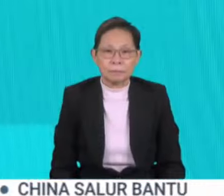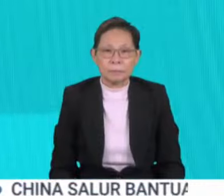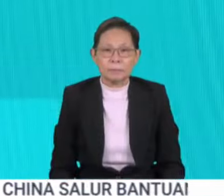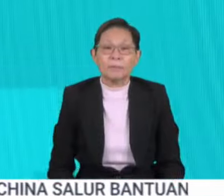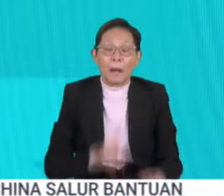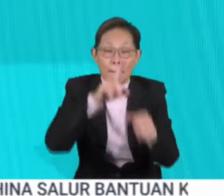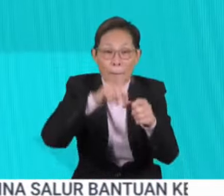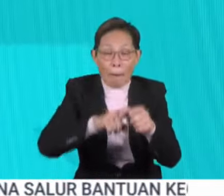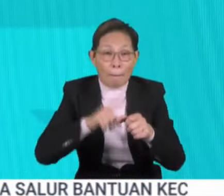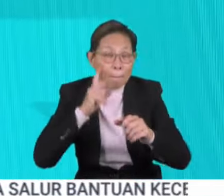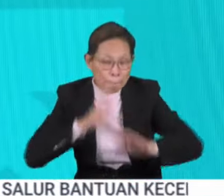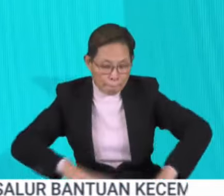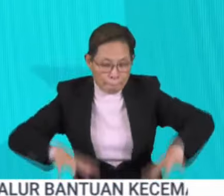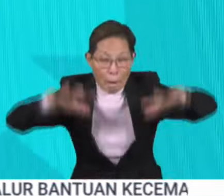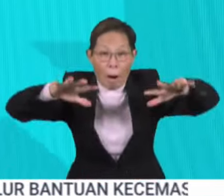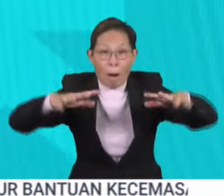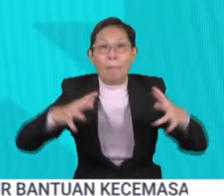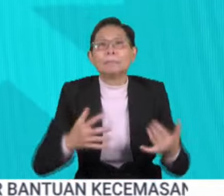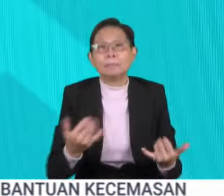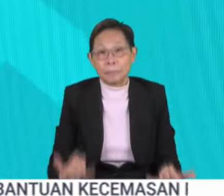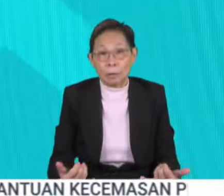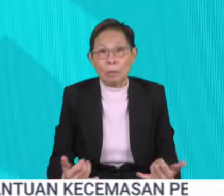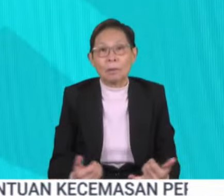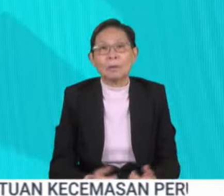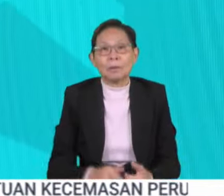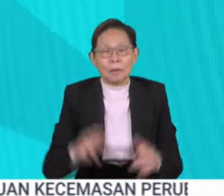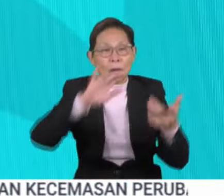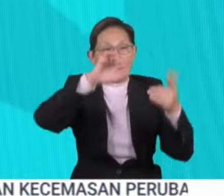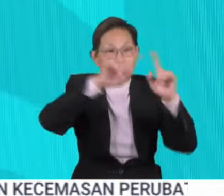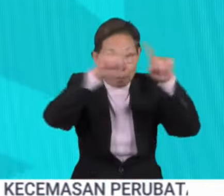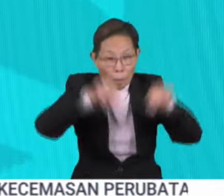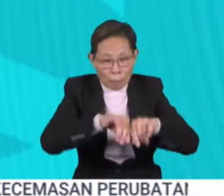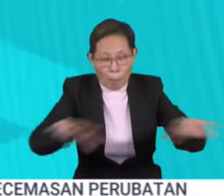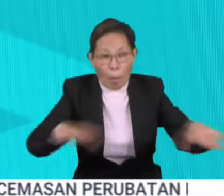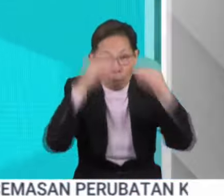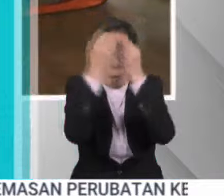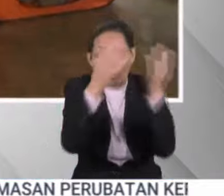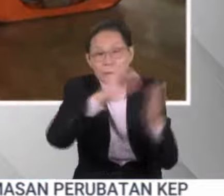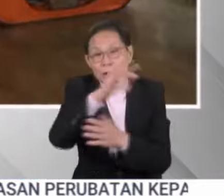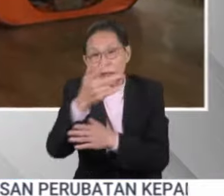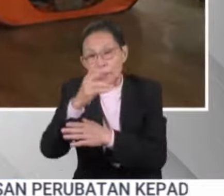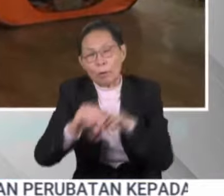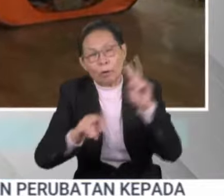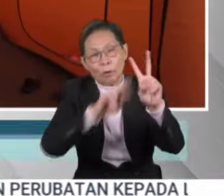Dan ini pula perkembangan situasi semasa banjir. Menurut portal info bencana JKM,